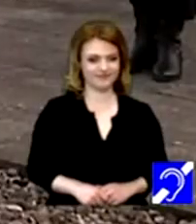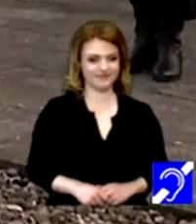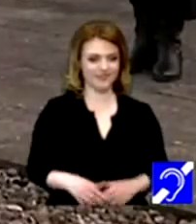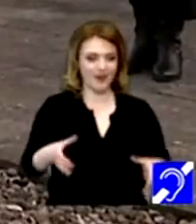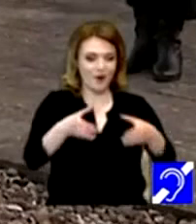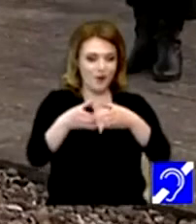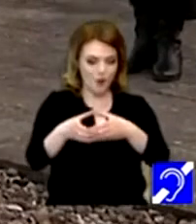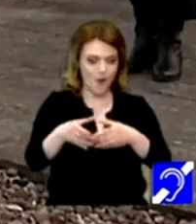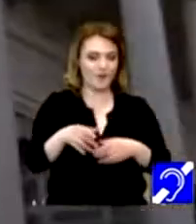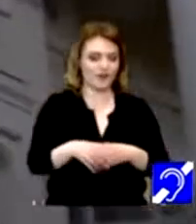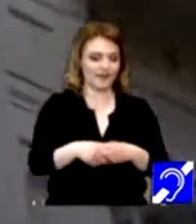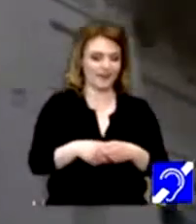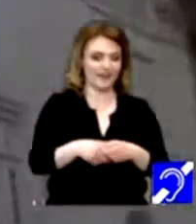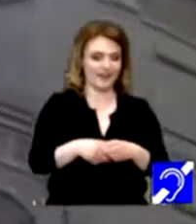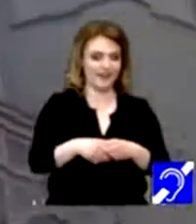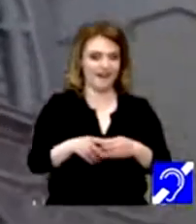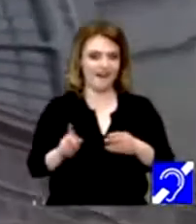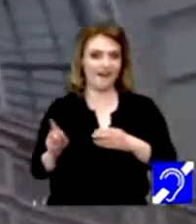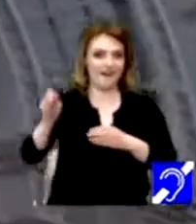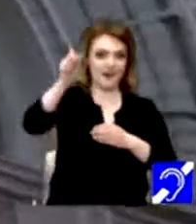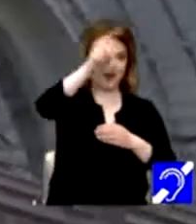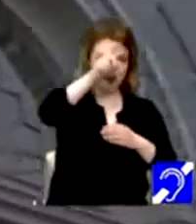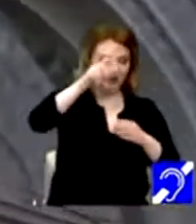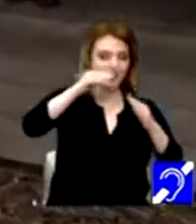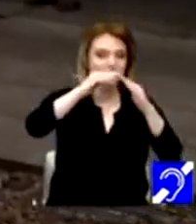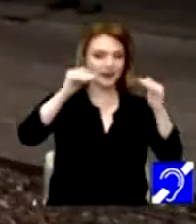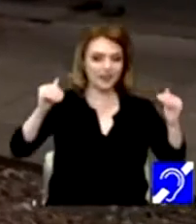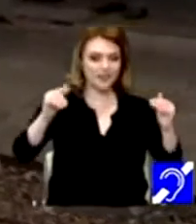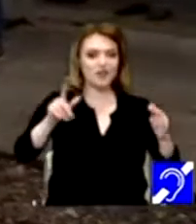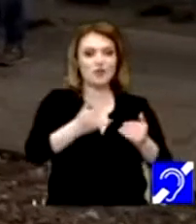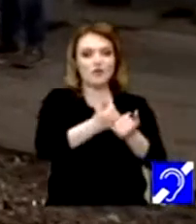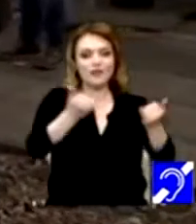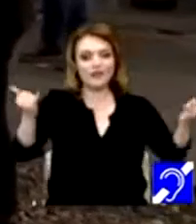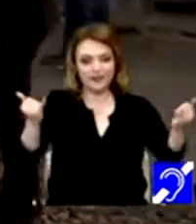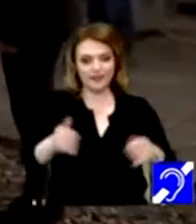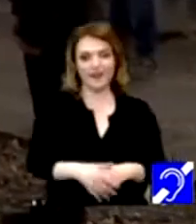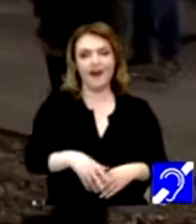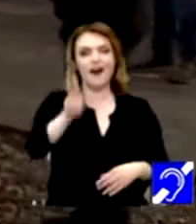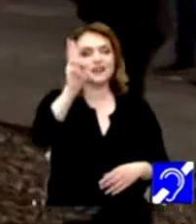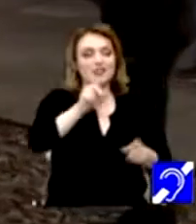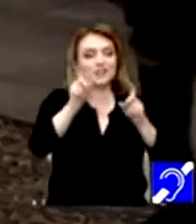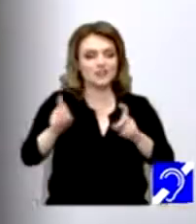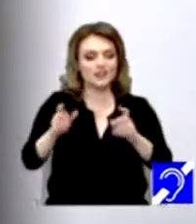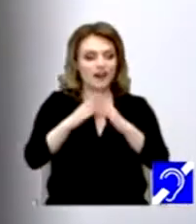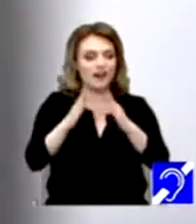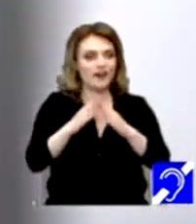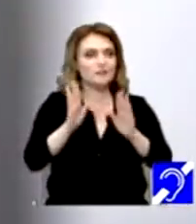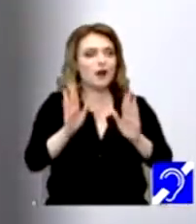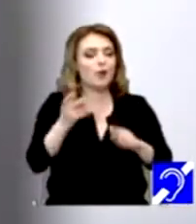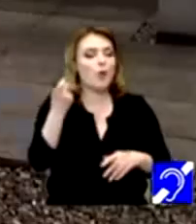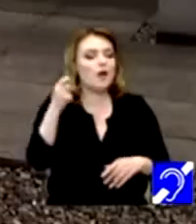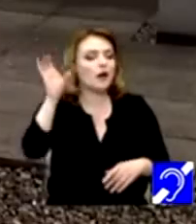Corul Operei Regale din Londra s-a urcat pe acoperiș pentru a le oferi celor consemnați la domiciliu câteva clipe de